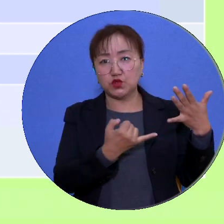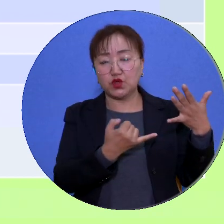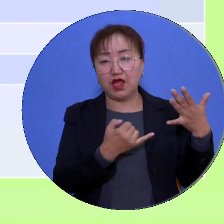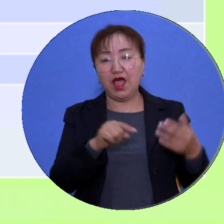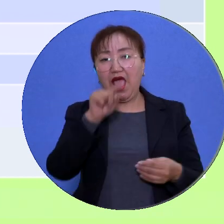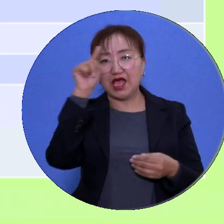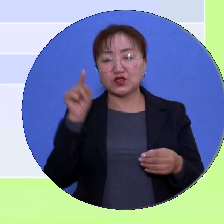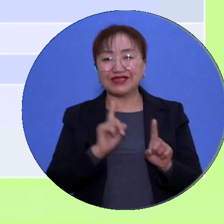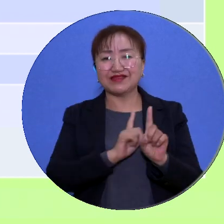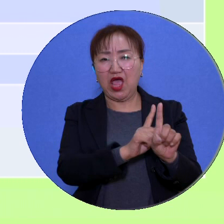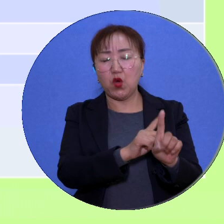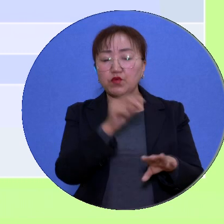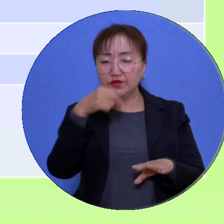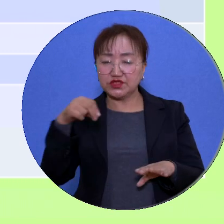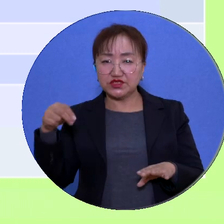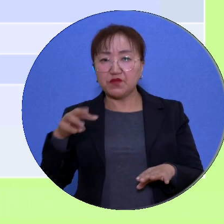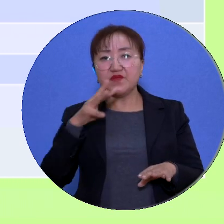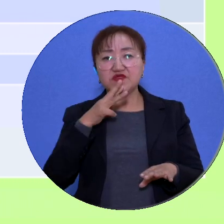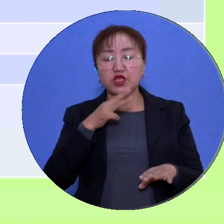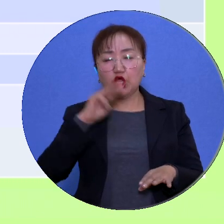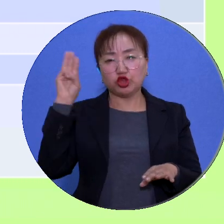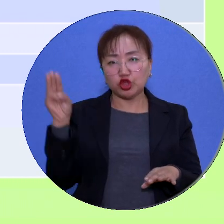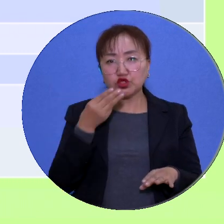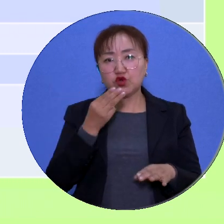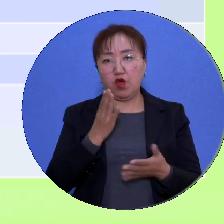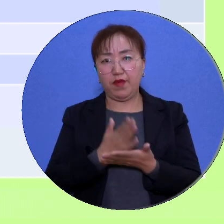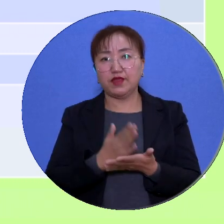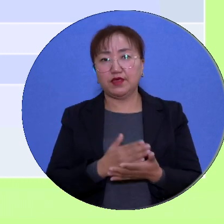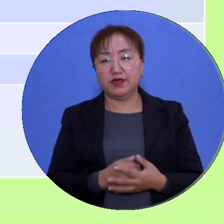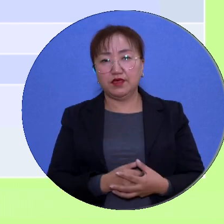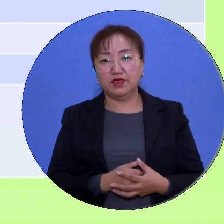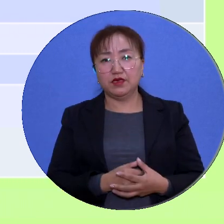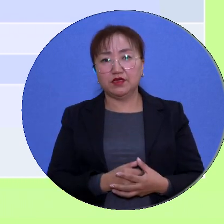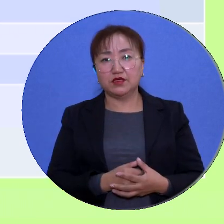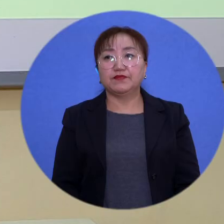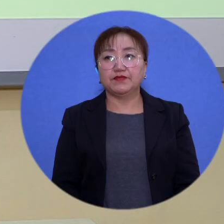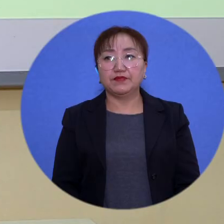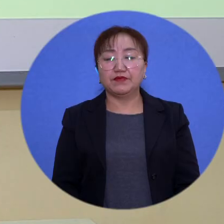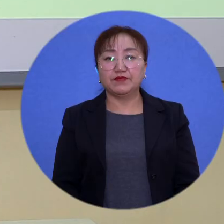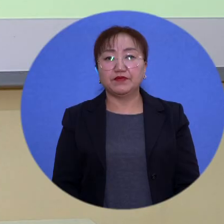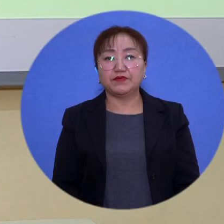སུར གསུར དག གསུལ དེད དེག པའི པའི གསུན ཏུག དེ